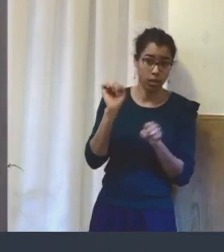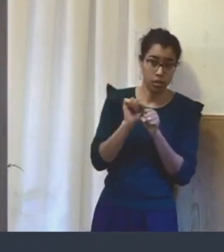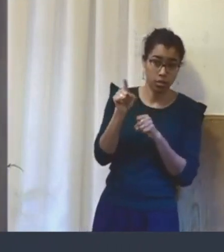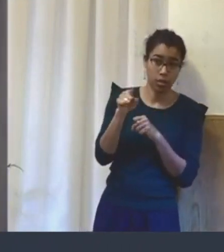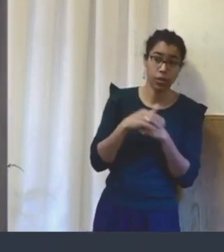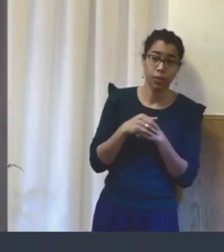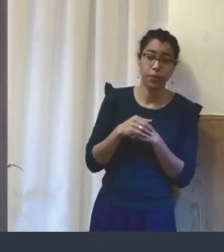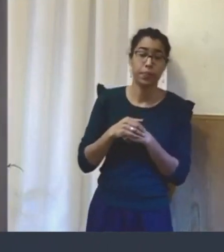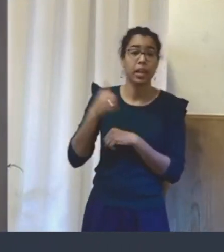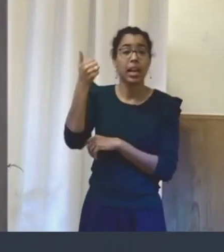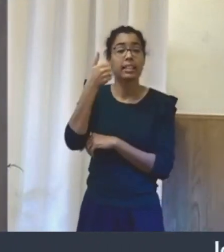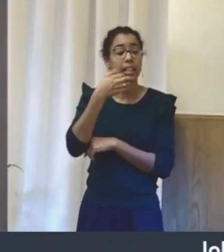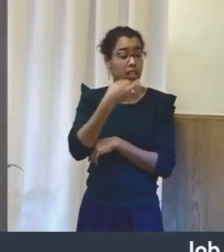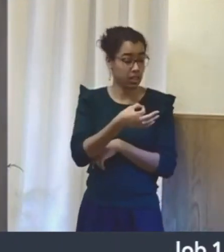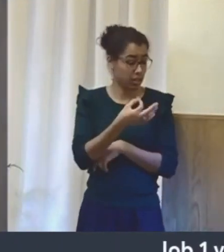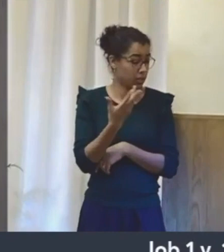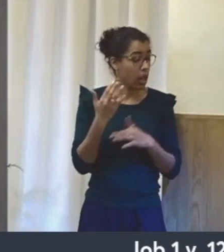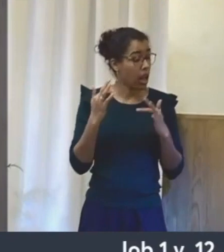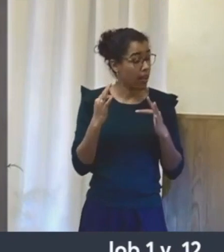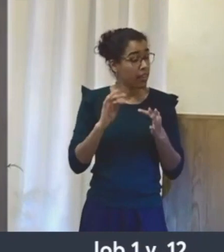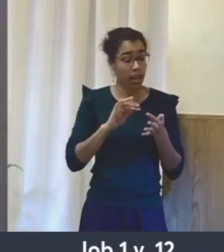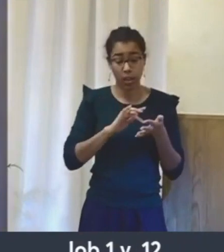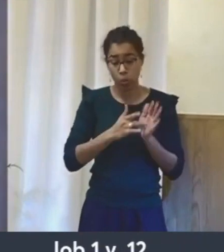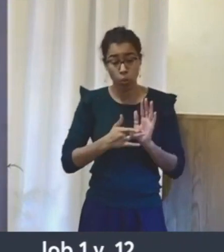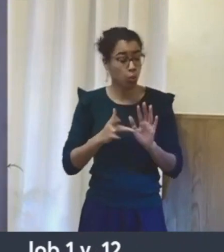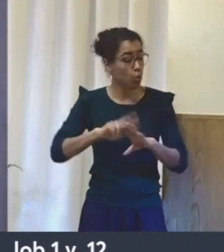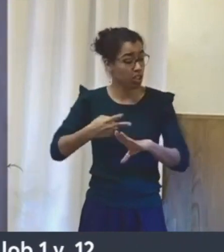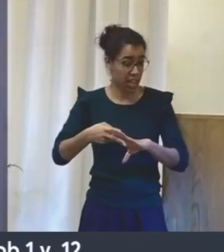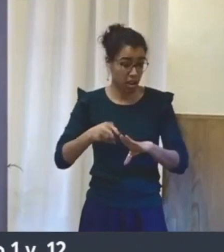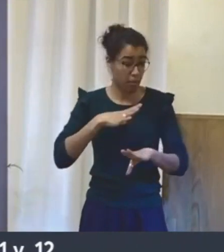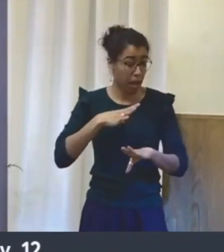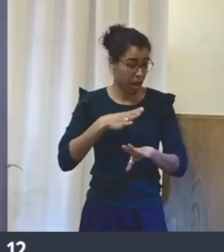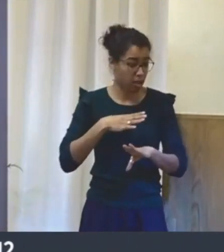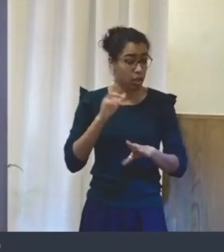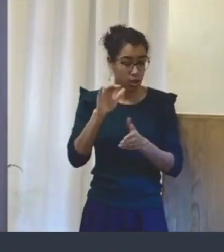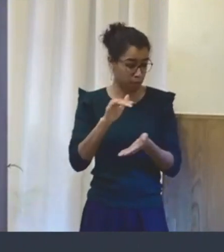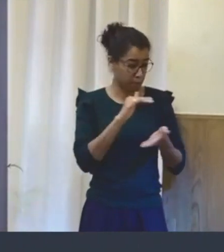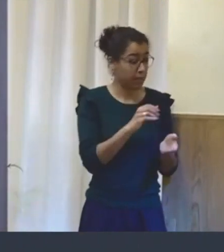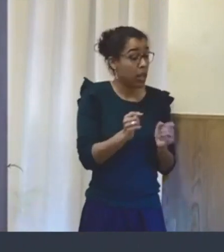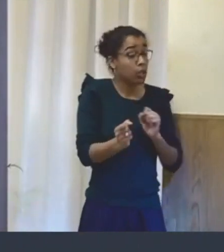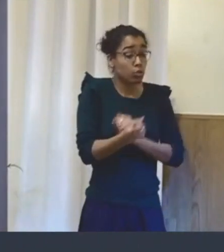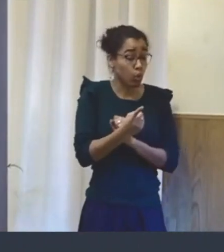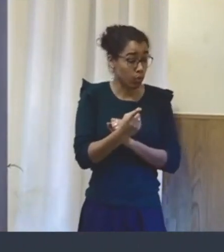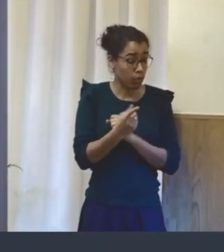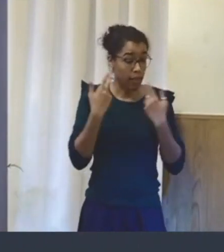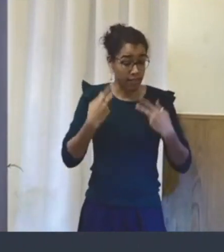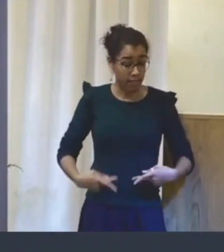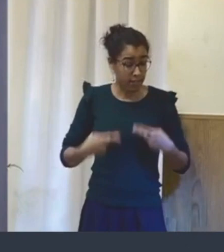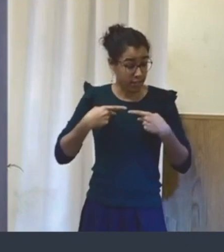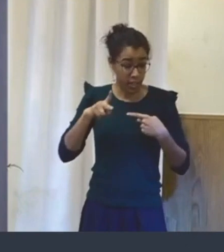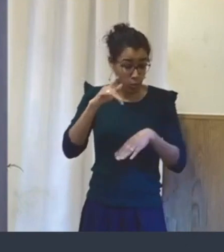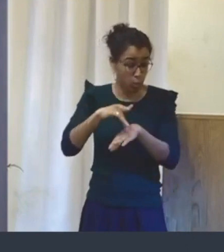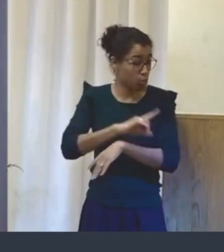12. L'Éternel dit à Satan, voici tout ce qui lui appartient, je te le livre. Seulement, ne pose pas la